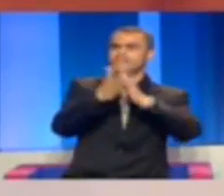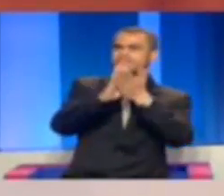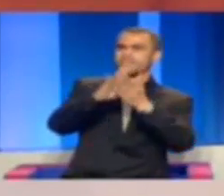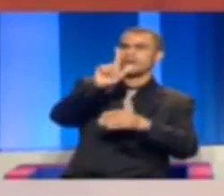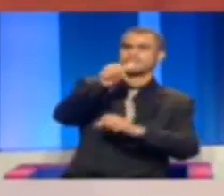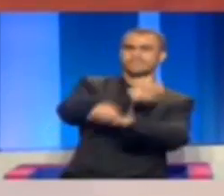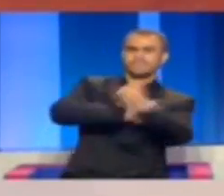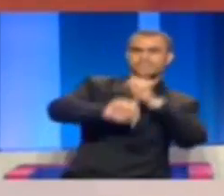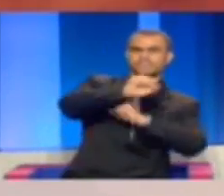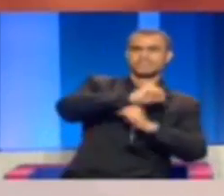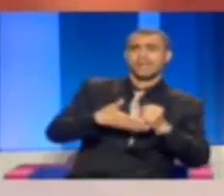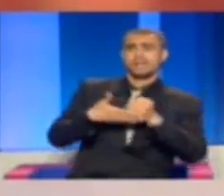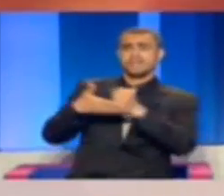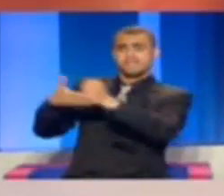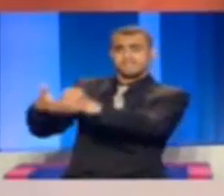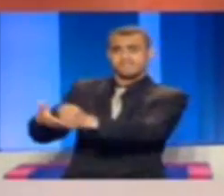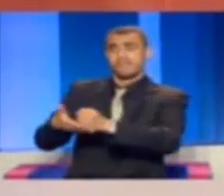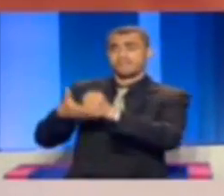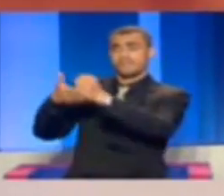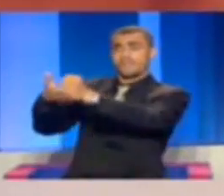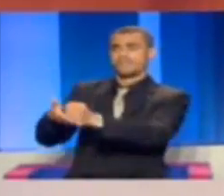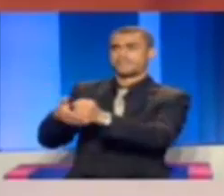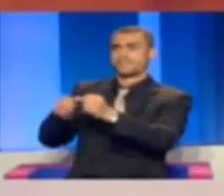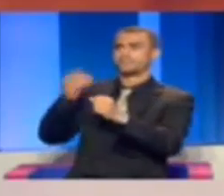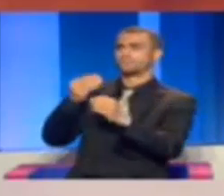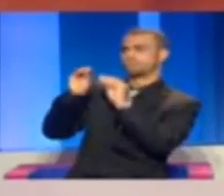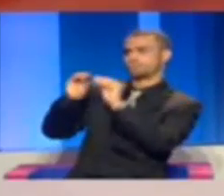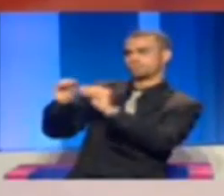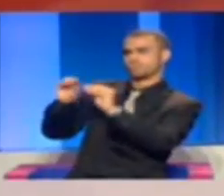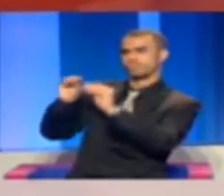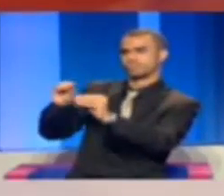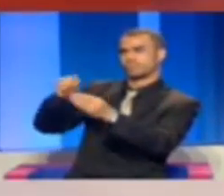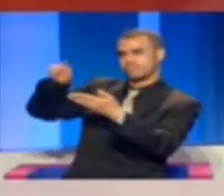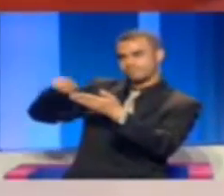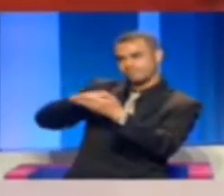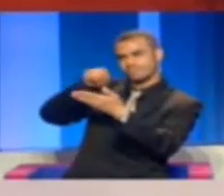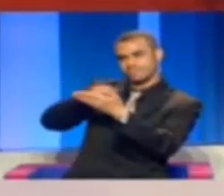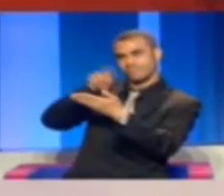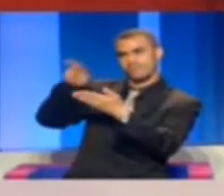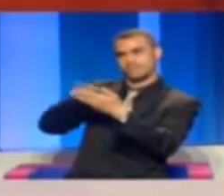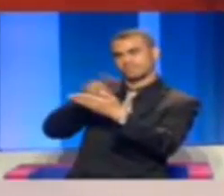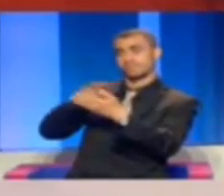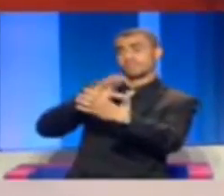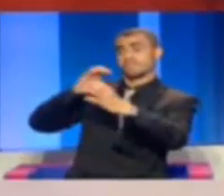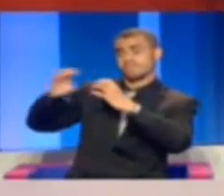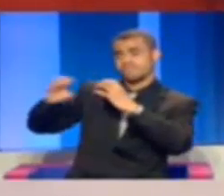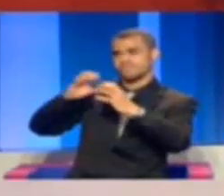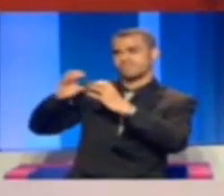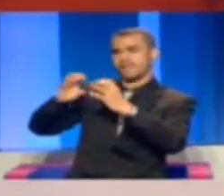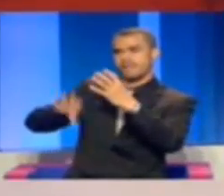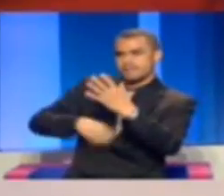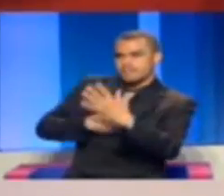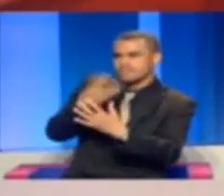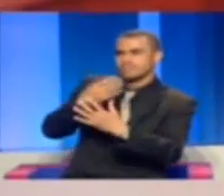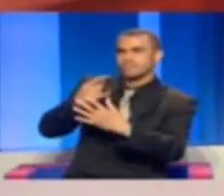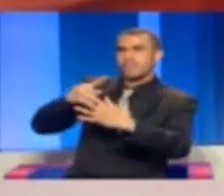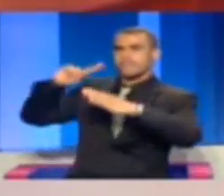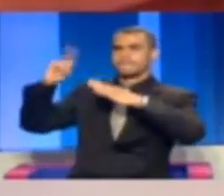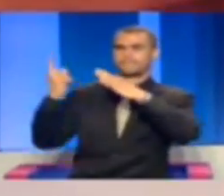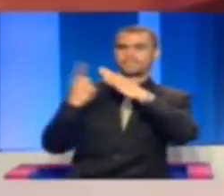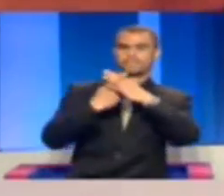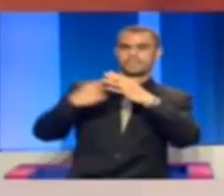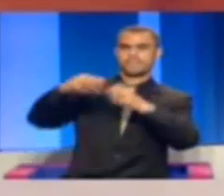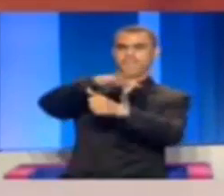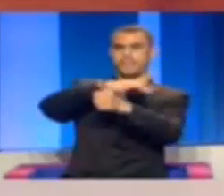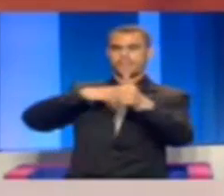التي تساندها جمعيات أخذت على عاتقها تلقين الأطفال الصم أبجديات التواصل للتعبير عن